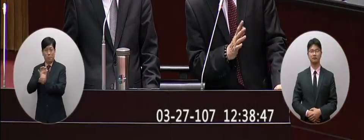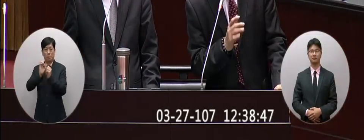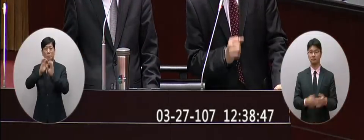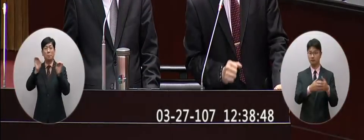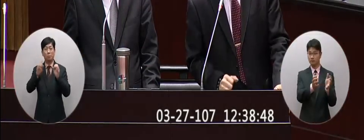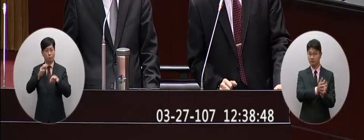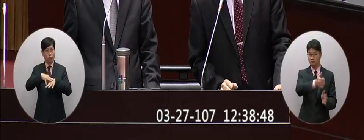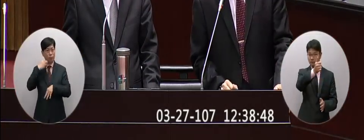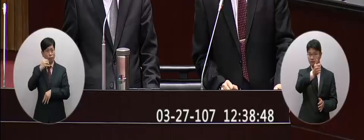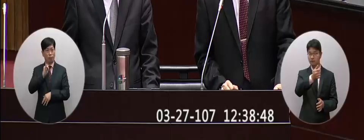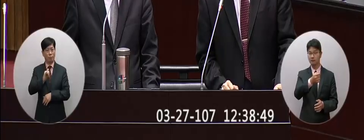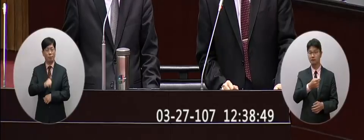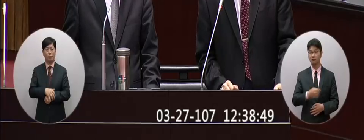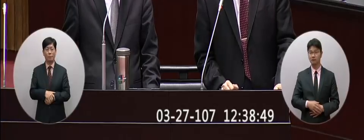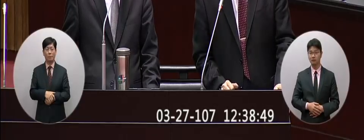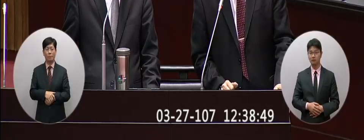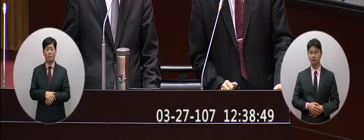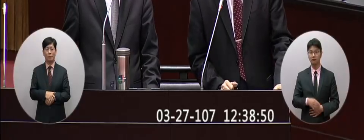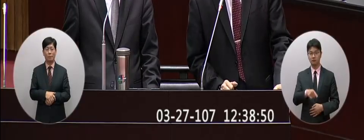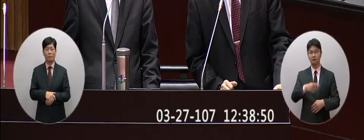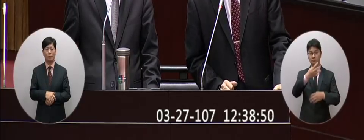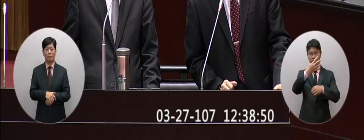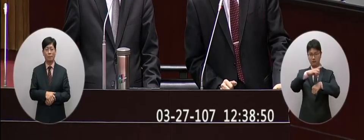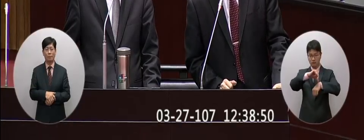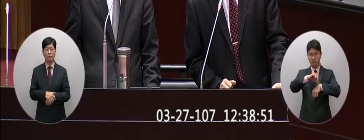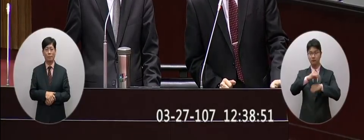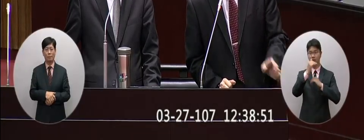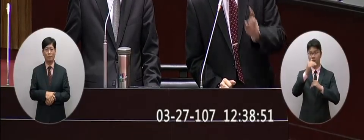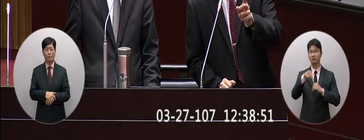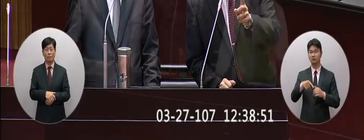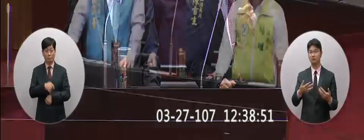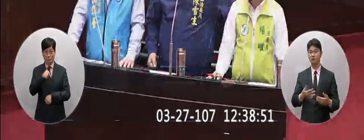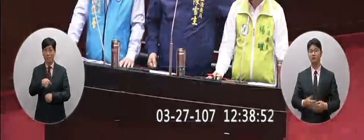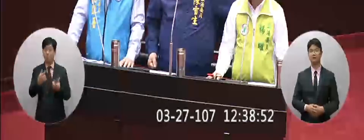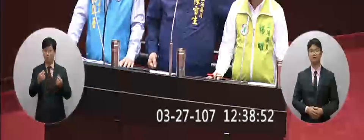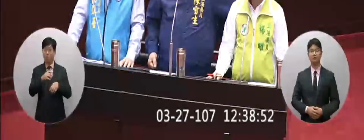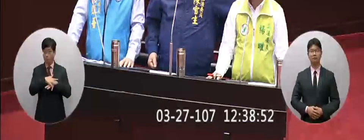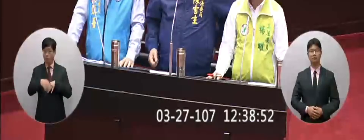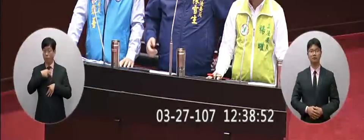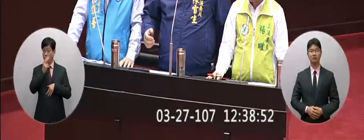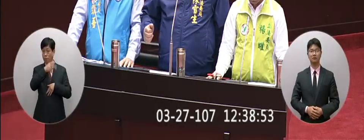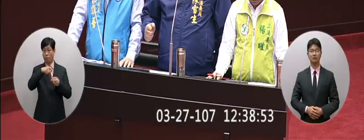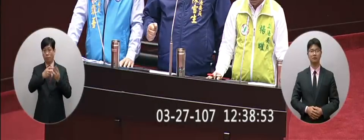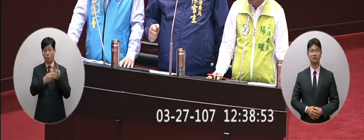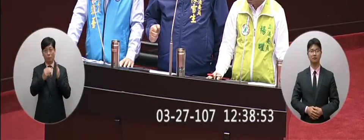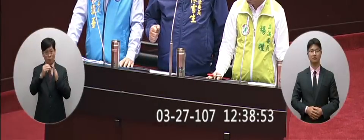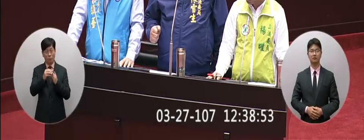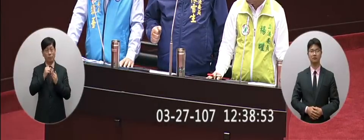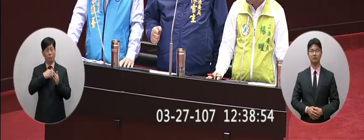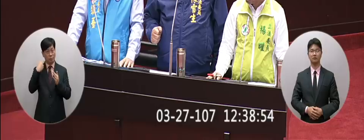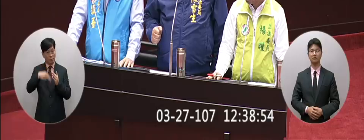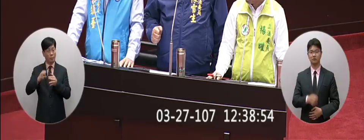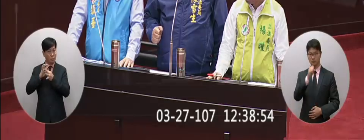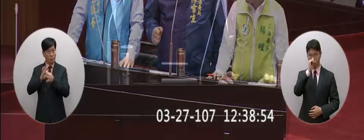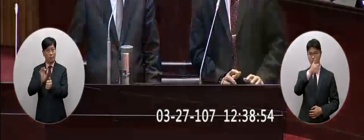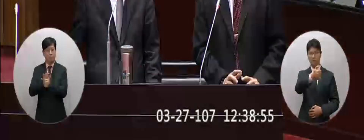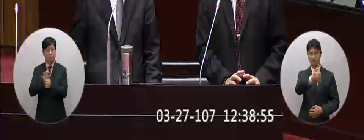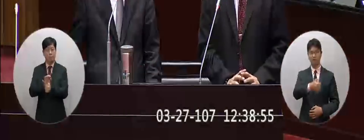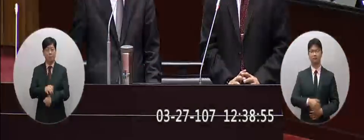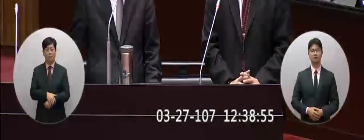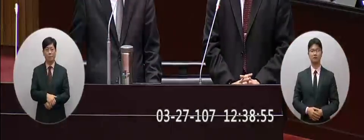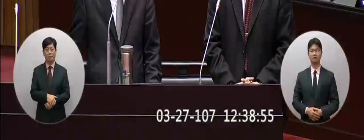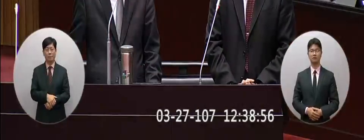是的，部长。 那效果不错。 可以了。那时间的关系啊，还有一个就是。 那这部分我们会来请工业局跟贸易局再来协助。 好，谢